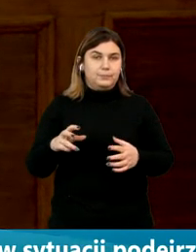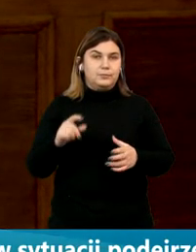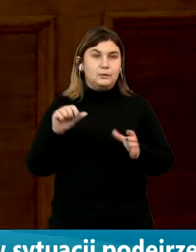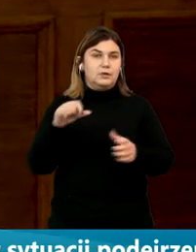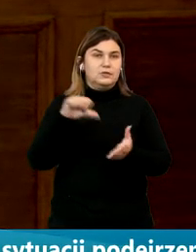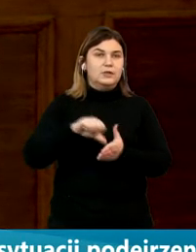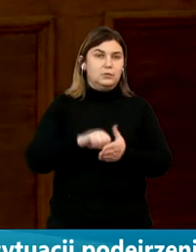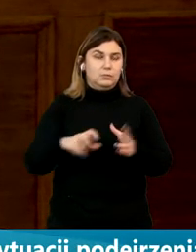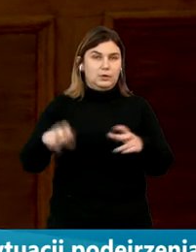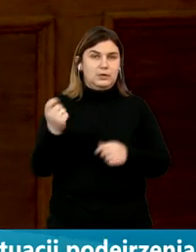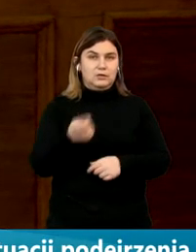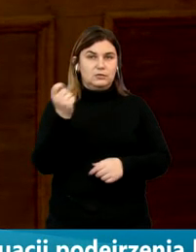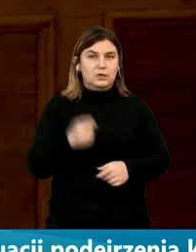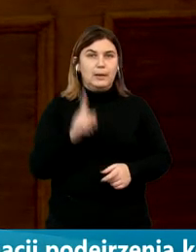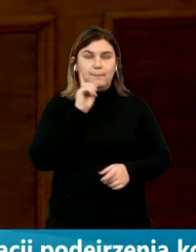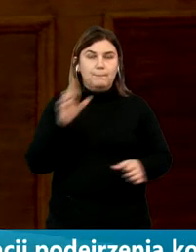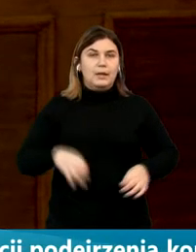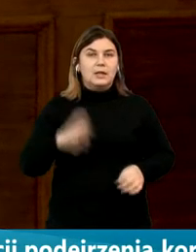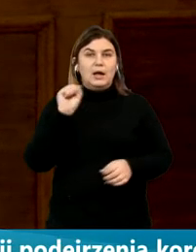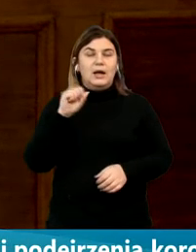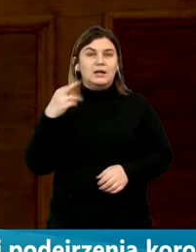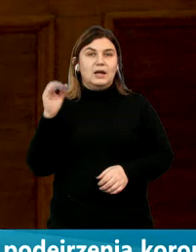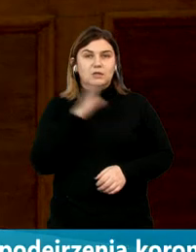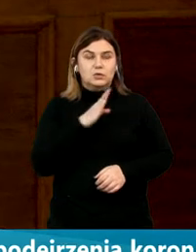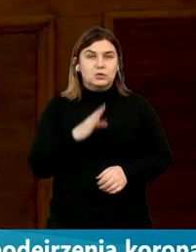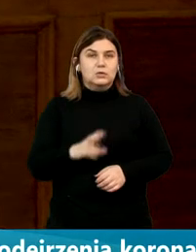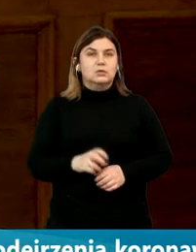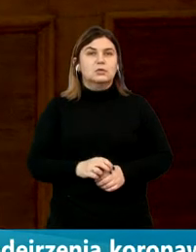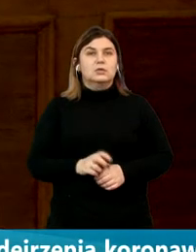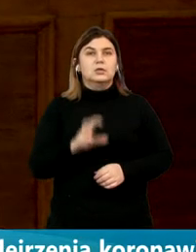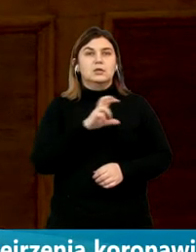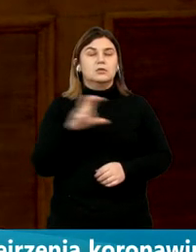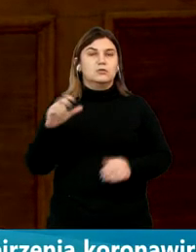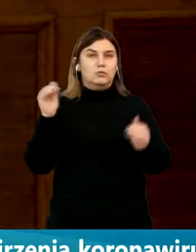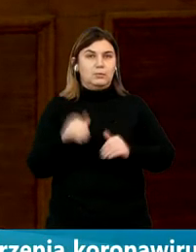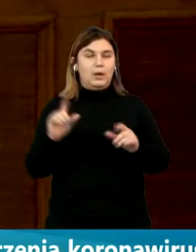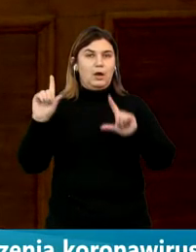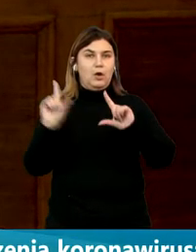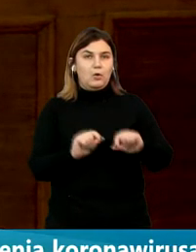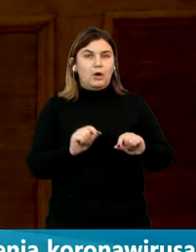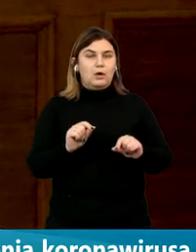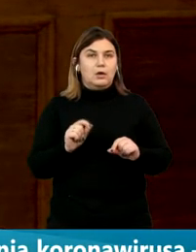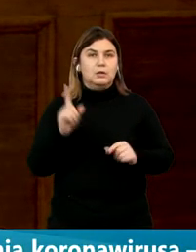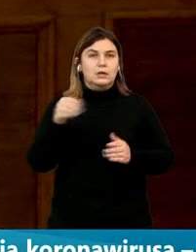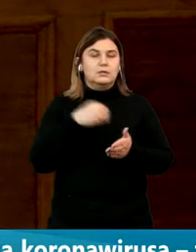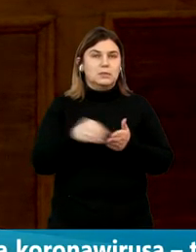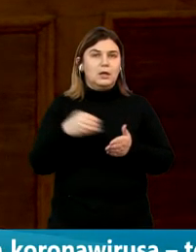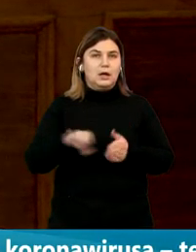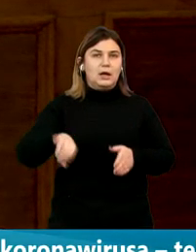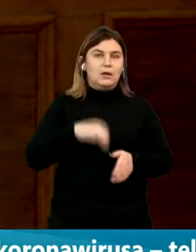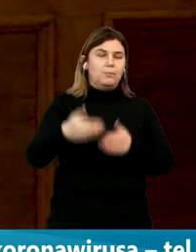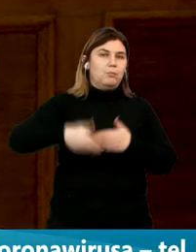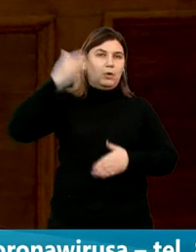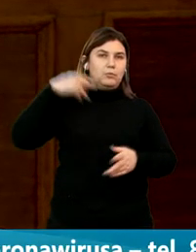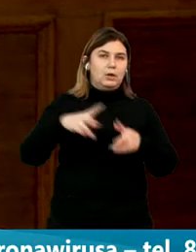centrum poruszać. Pan Arkadiusz pyta, czy mogę liczyć na obniżenie opłaty za ogródek gastronomiczny za poprzedni sezon?